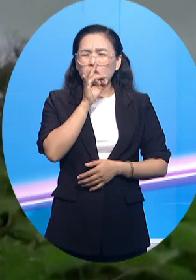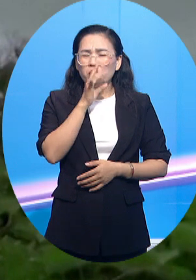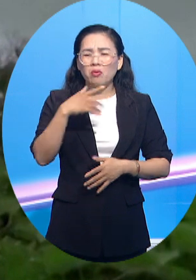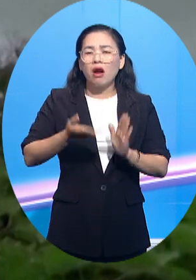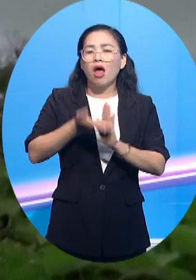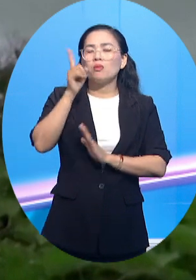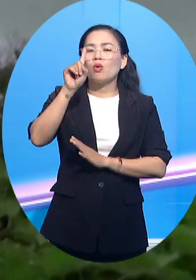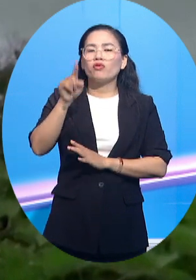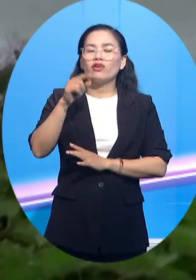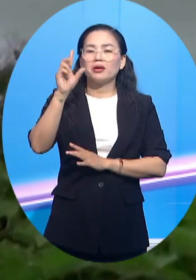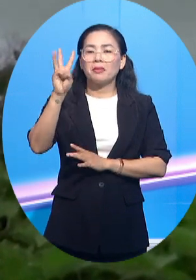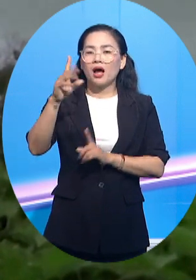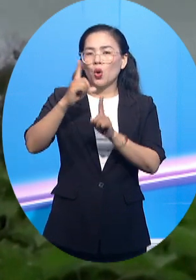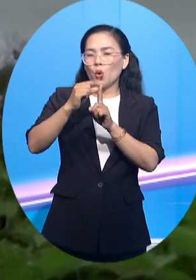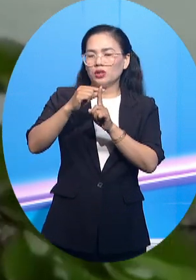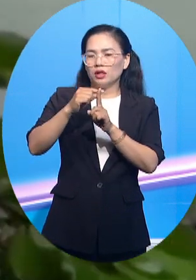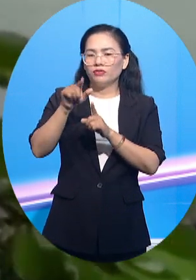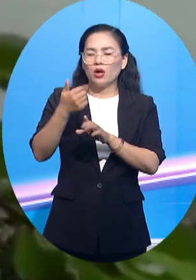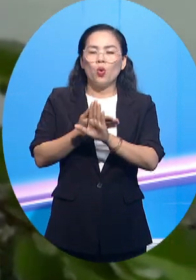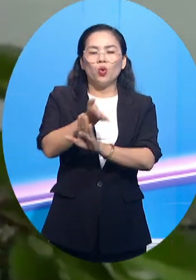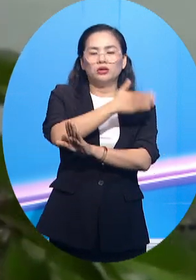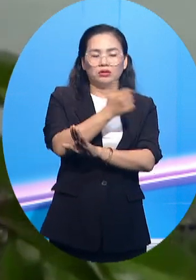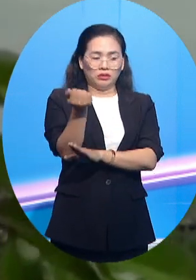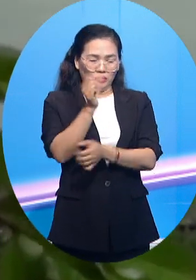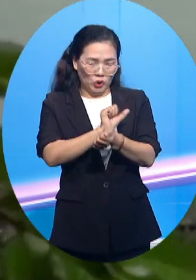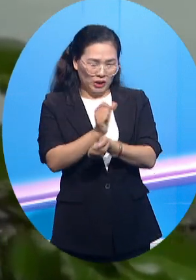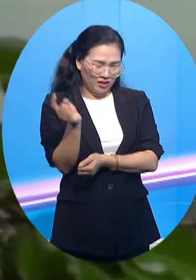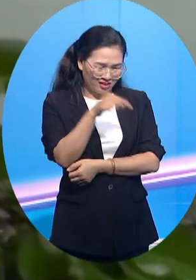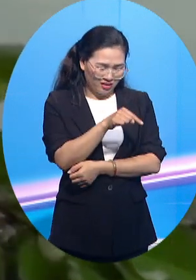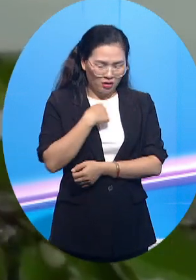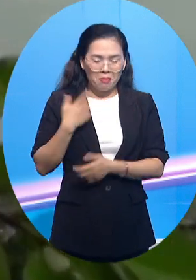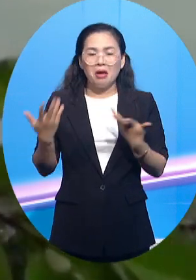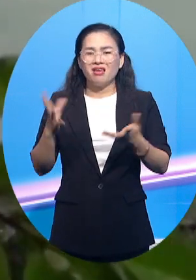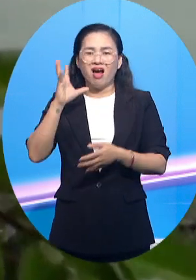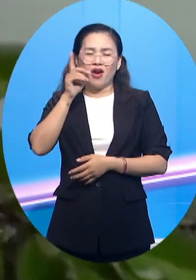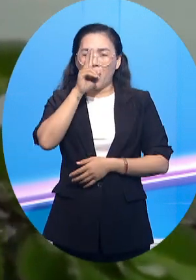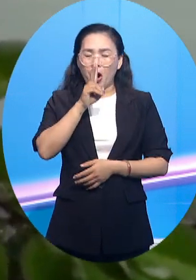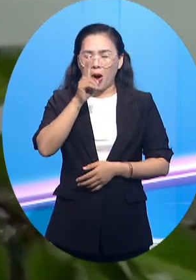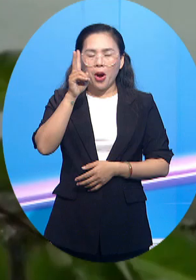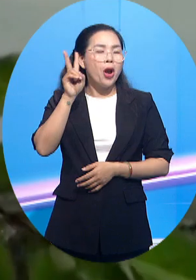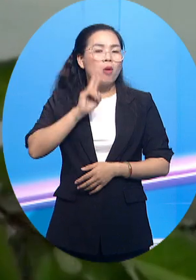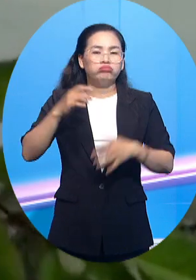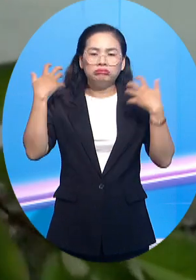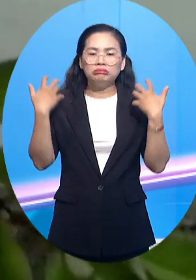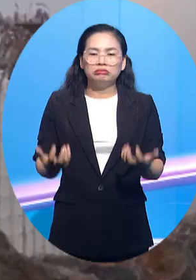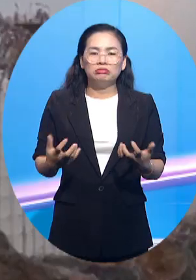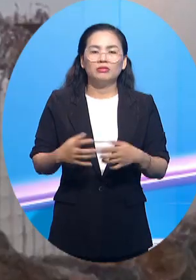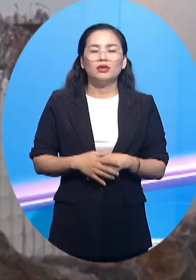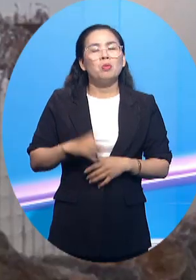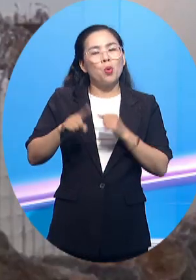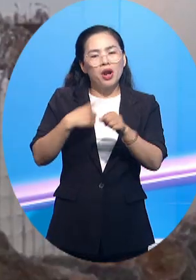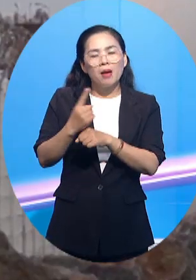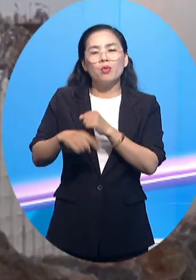1,3 đ c so với thời kỳ tiền công nghiệp với các chính sách hiện tại nhiệt độ năm 2100 sẽ cao hơn từ